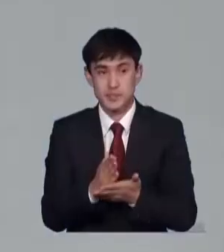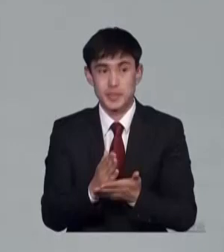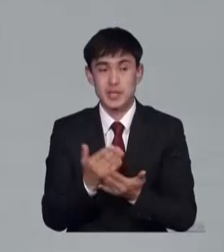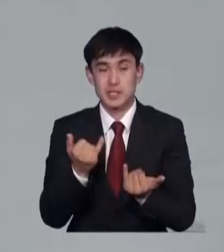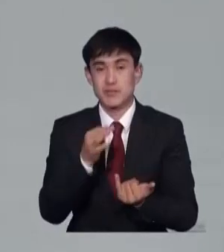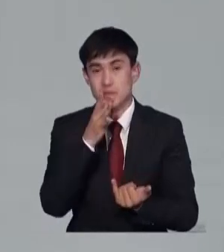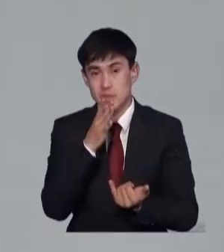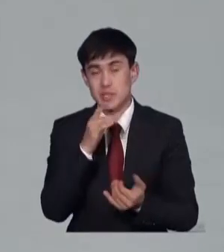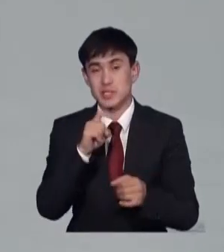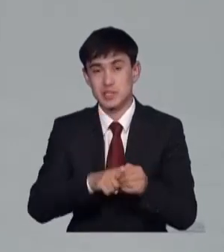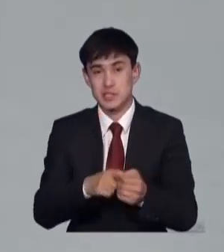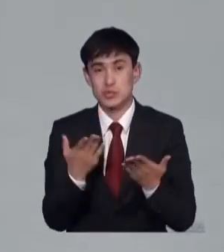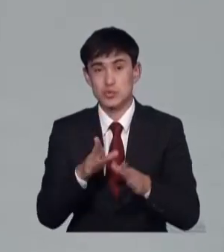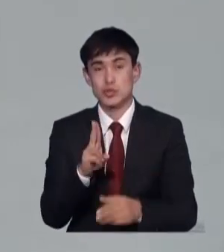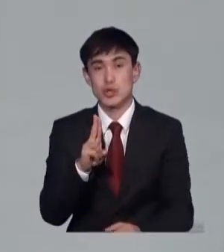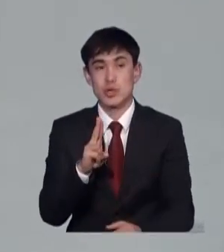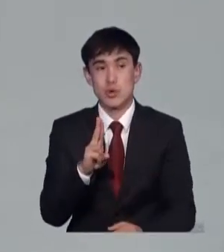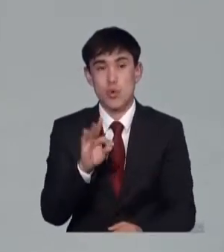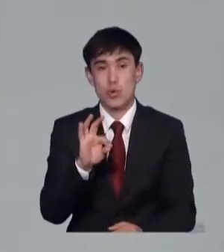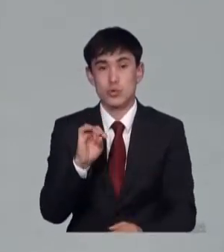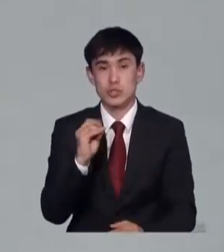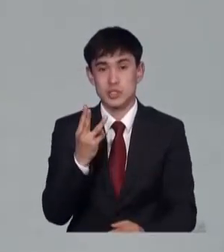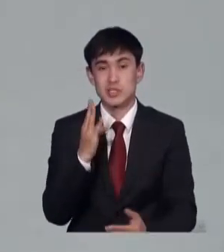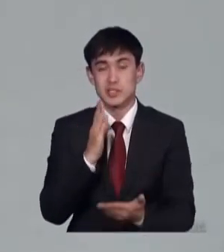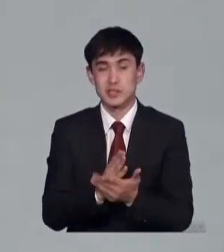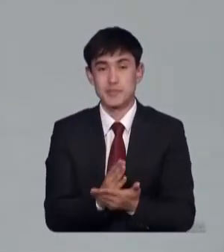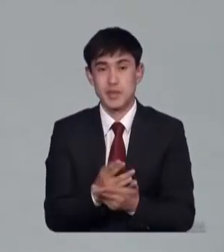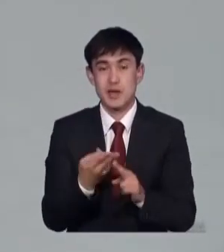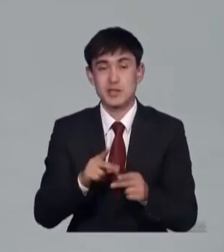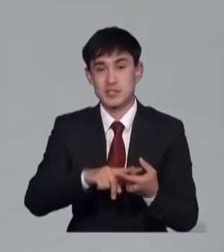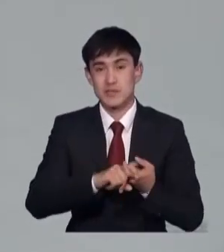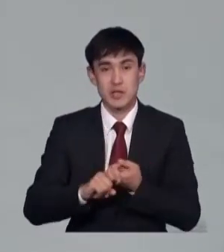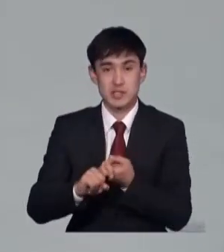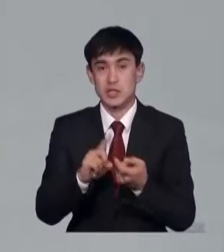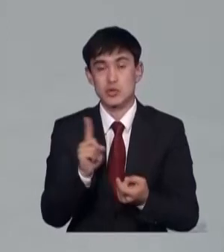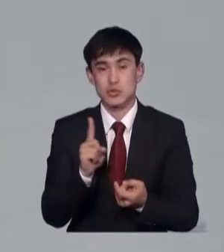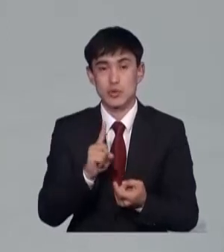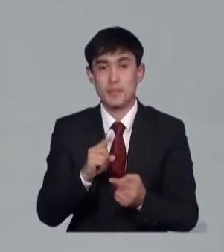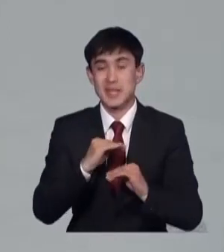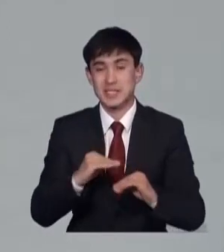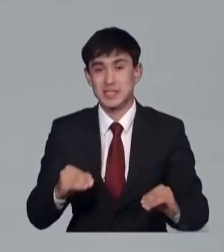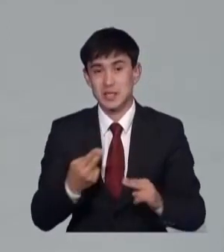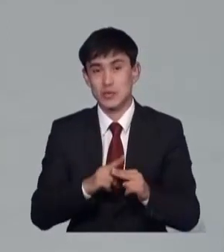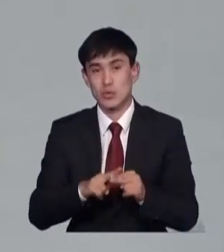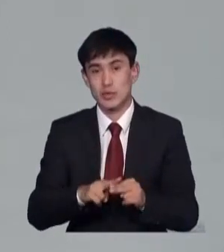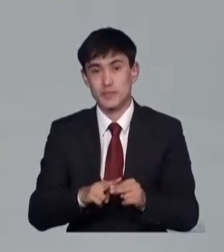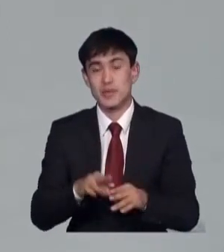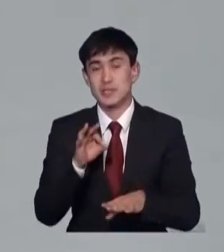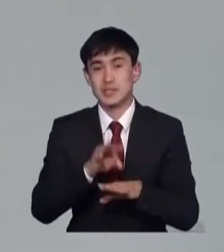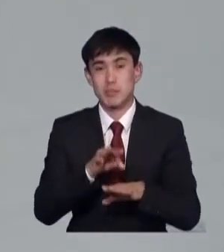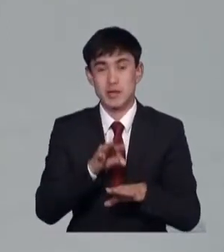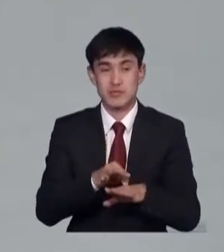в данное время регистрируются случае коклюша Это связано с тем что дети которые в основном